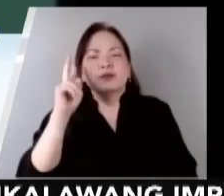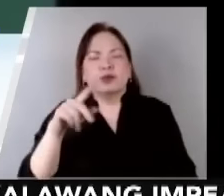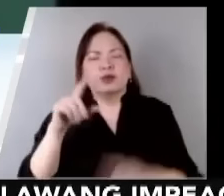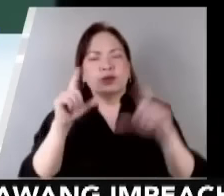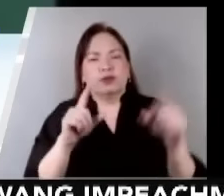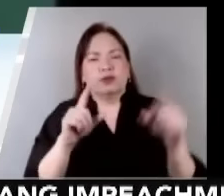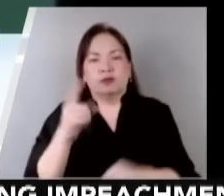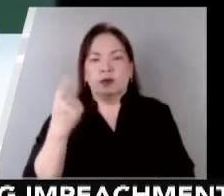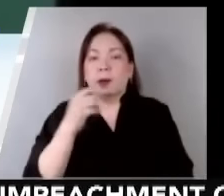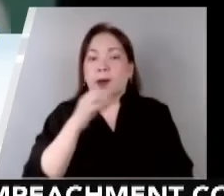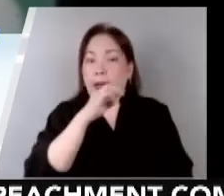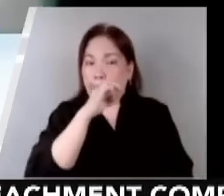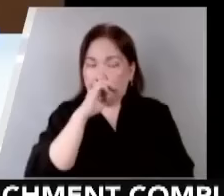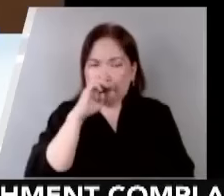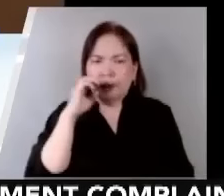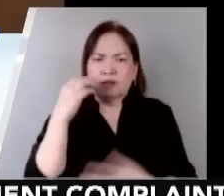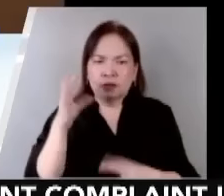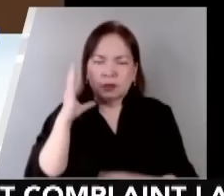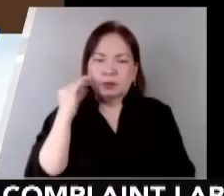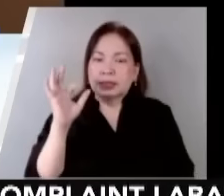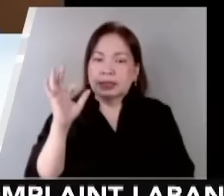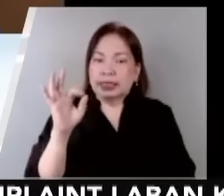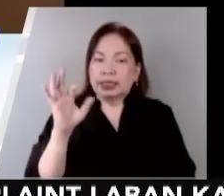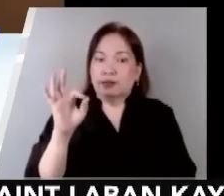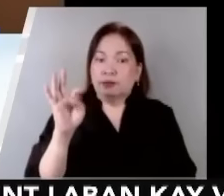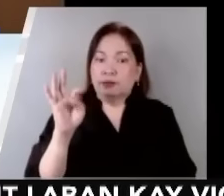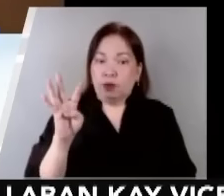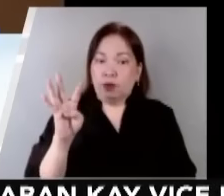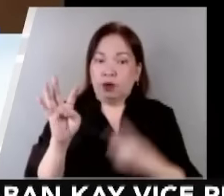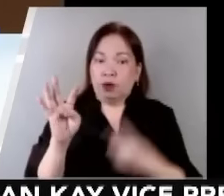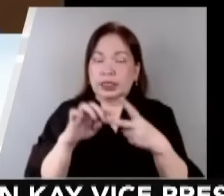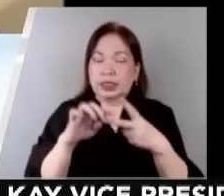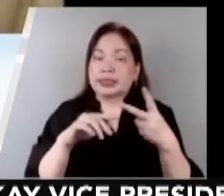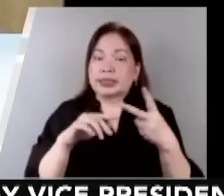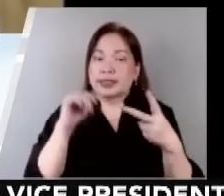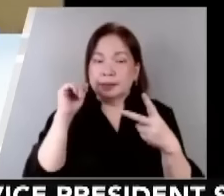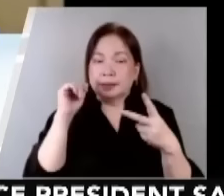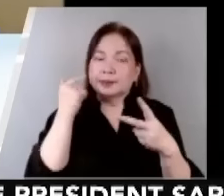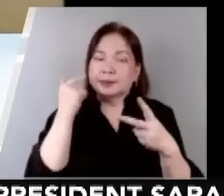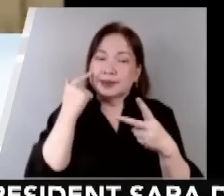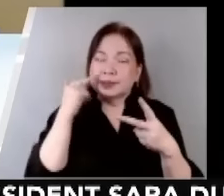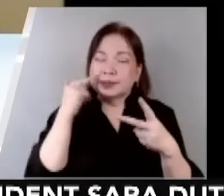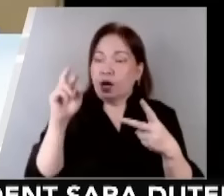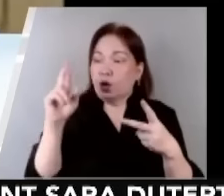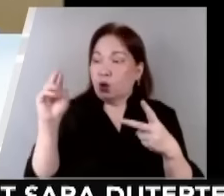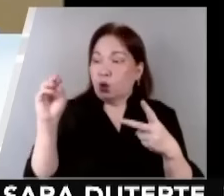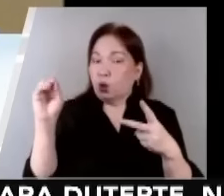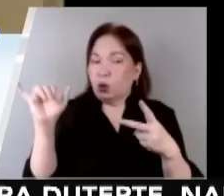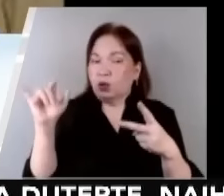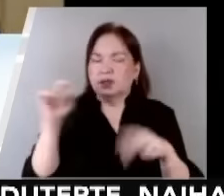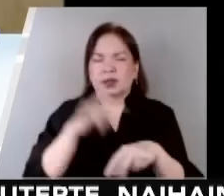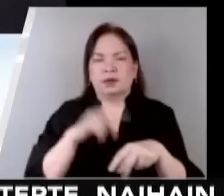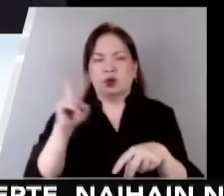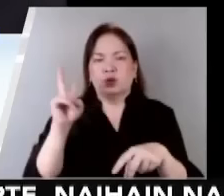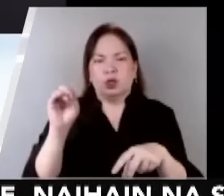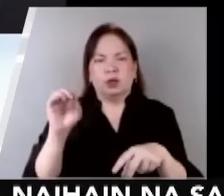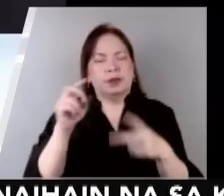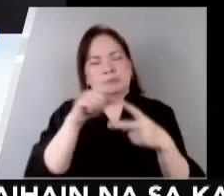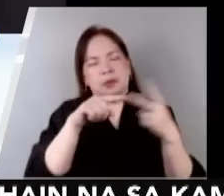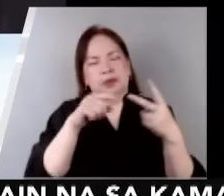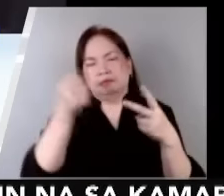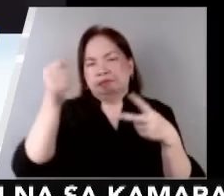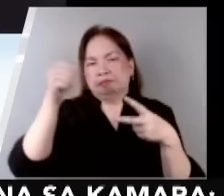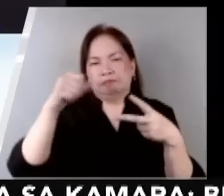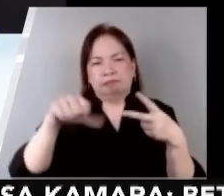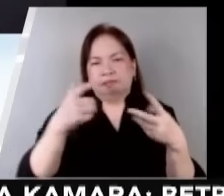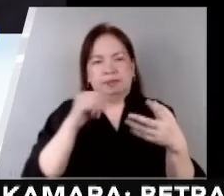naharap na rin dito noong 1994, gayon din si Arroyo noong taong 2000. Pawang hindi nagtagumpay ang mga yan. May naghain din